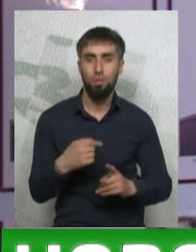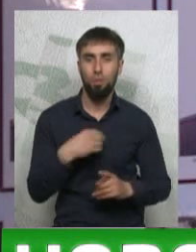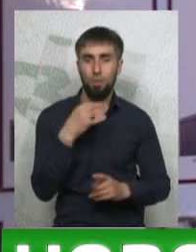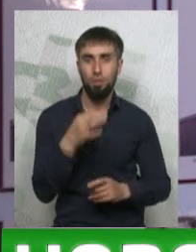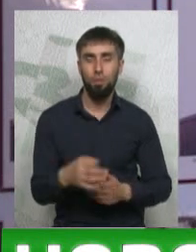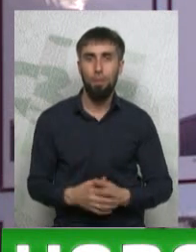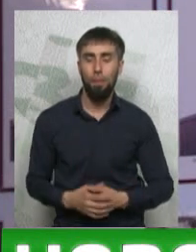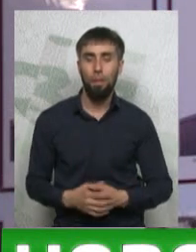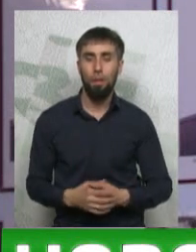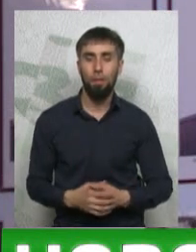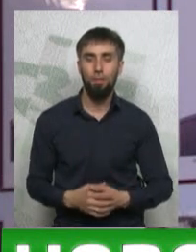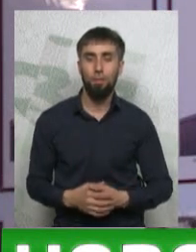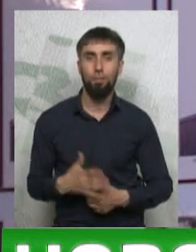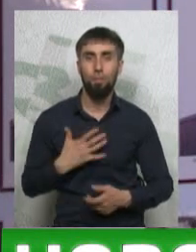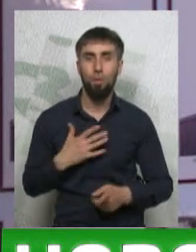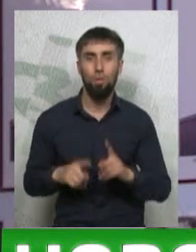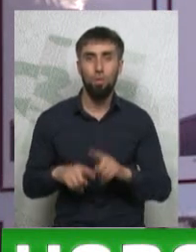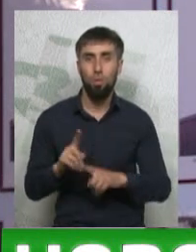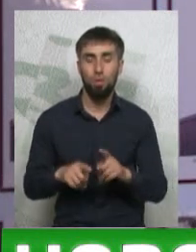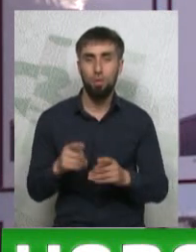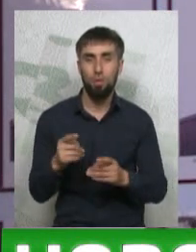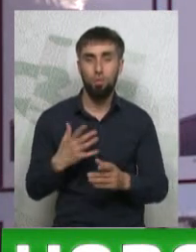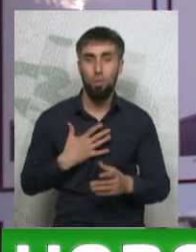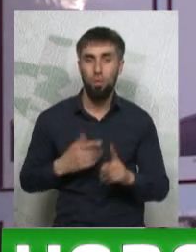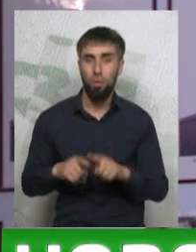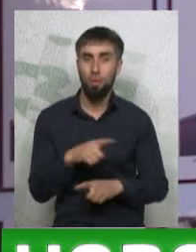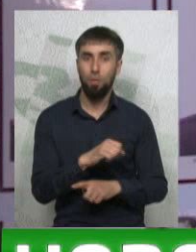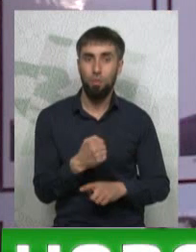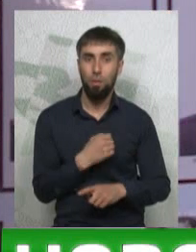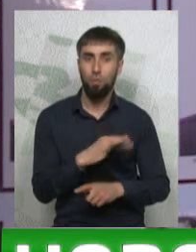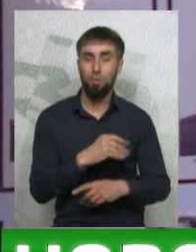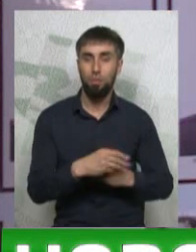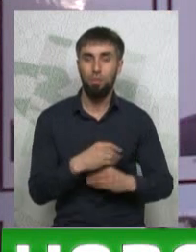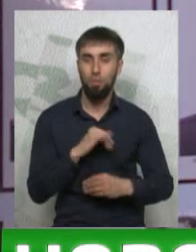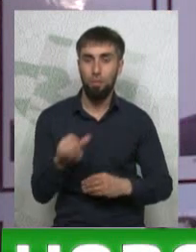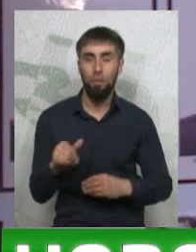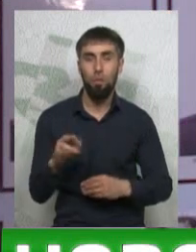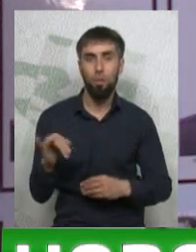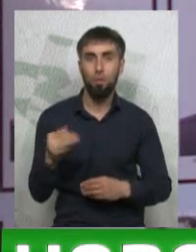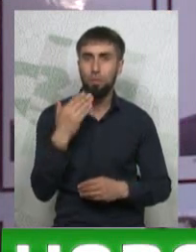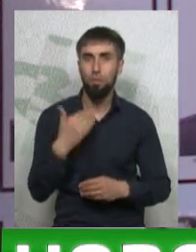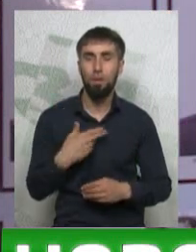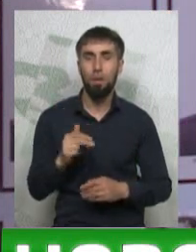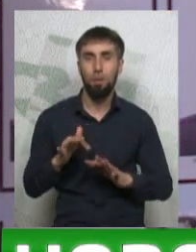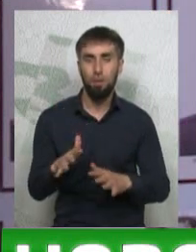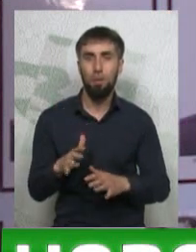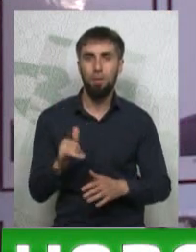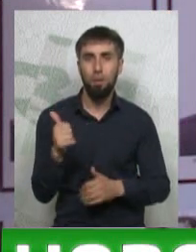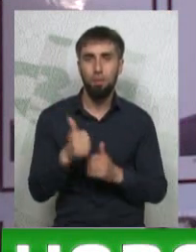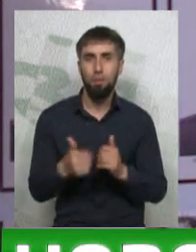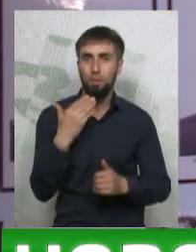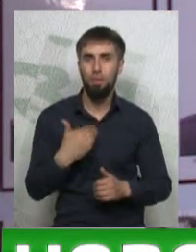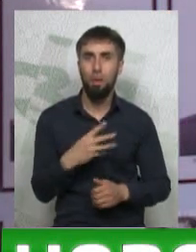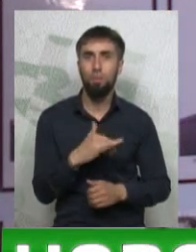элч. Хагаргун на хабуш, тогда дохач. Сыгарун на хабуш, тогда дохач. Сук маршал хахта, вал же, вот же соводи. Муса ведь его,